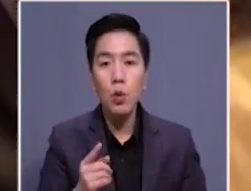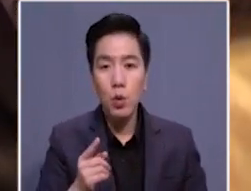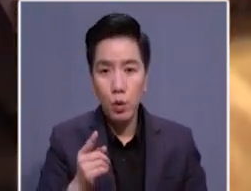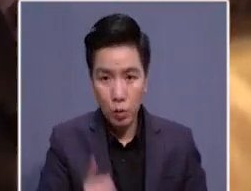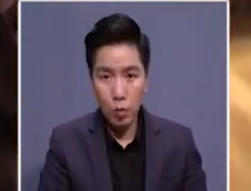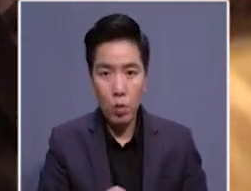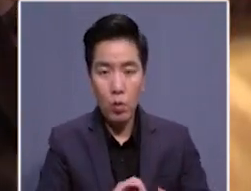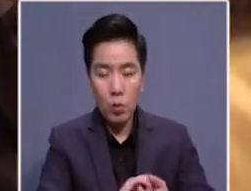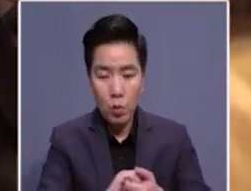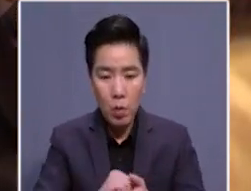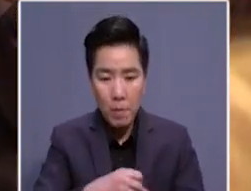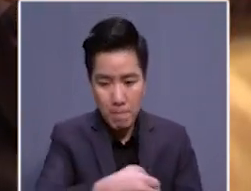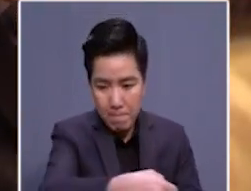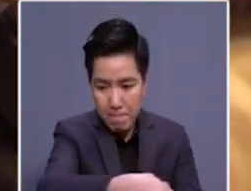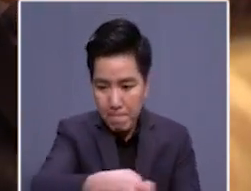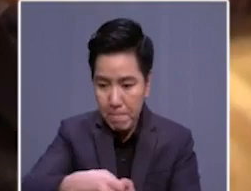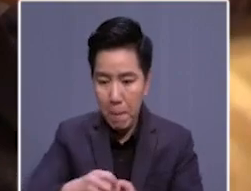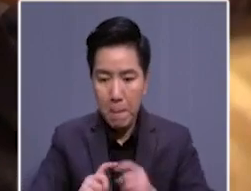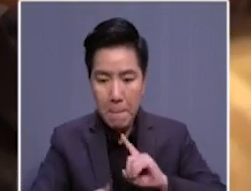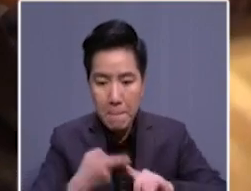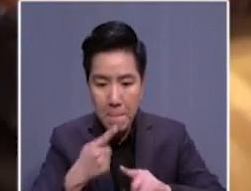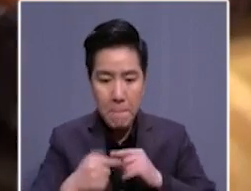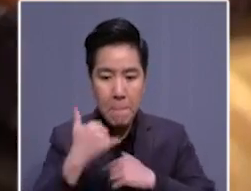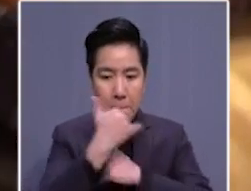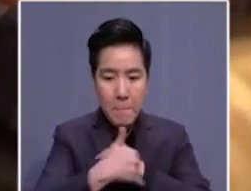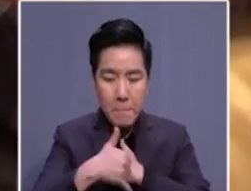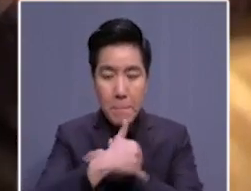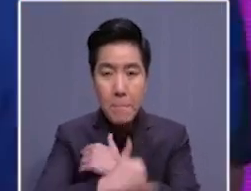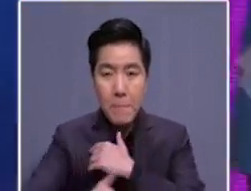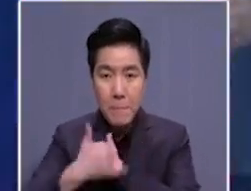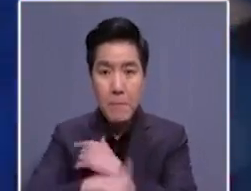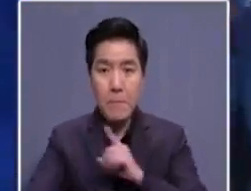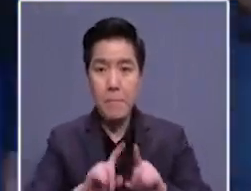มมือการเป็นหุ้นส่วนของอาเซียนและมิตรประเทศ